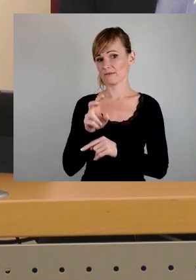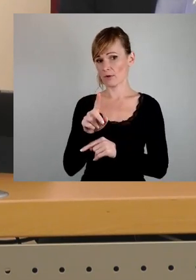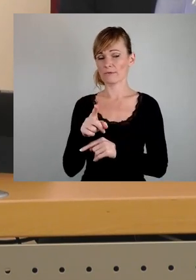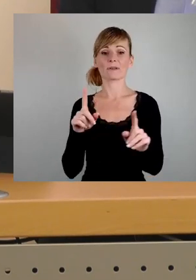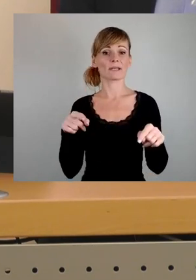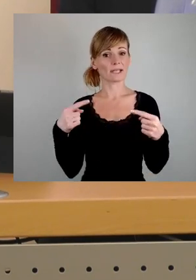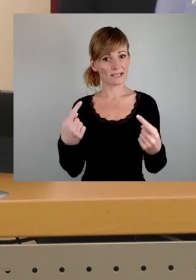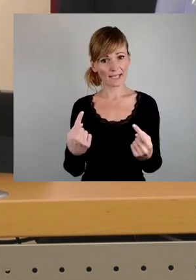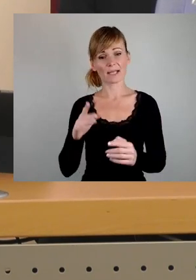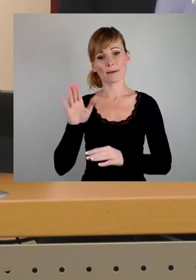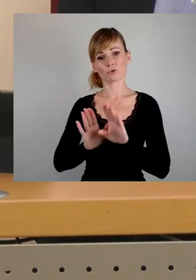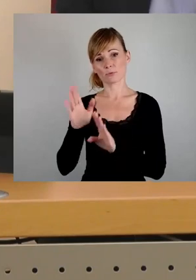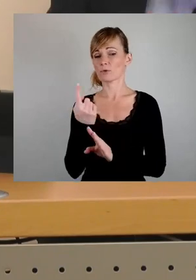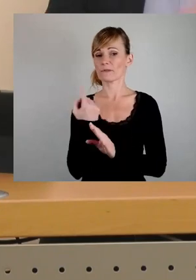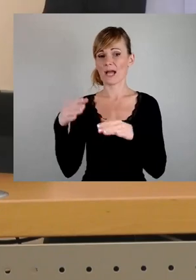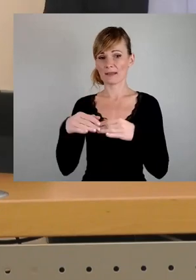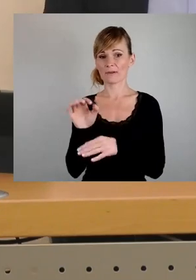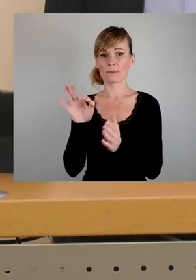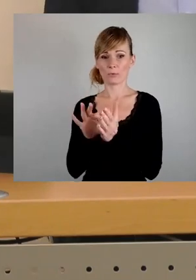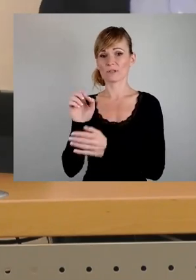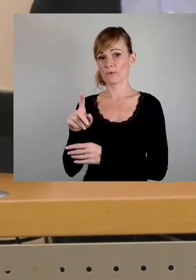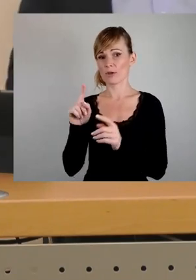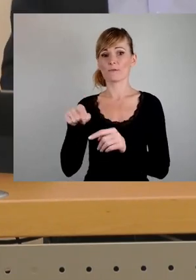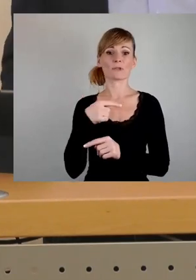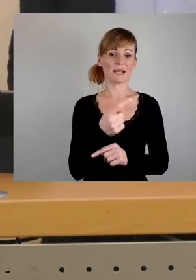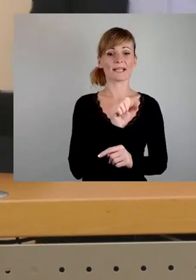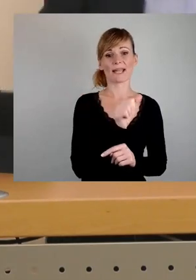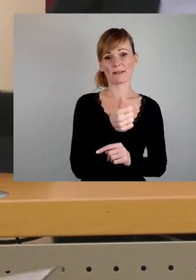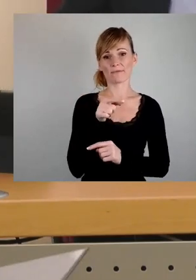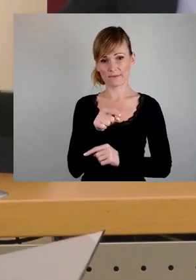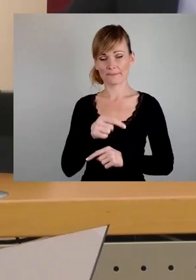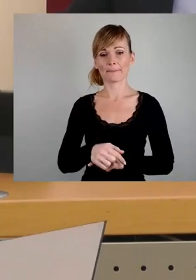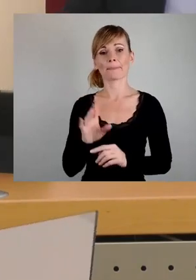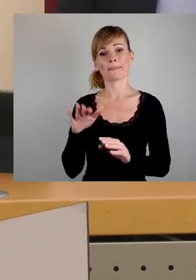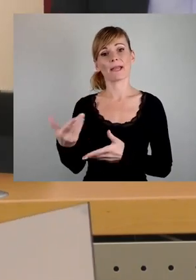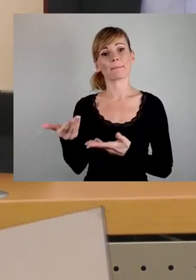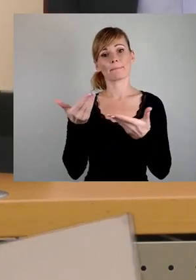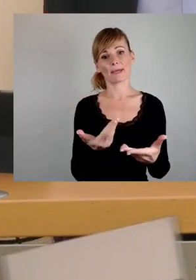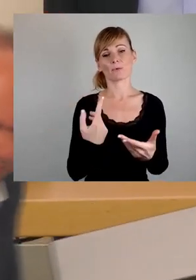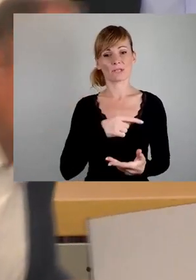12 beginnen und dann die 11. Die Einbringung würde ich mir selber machen.